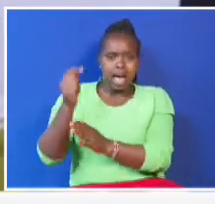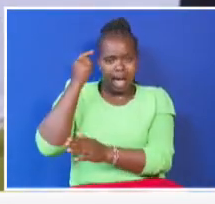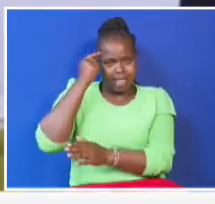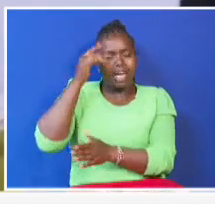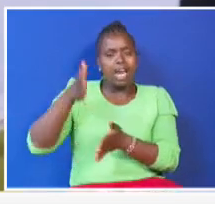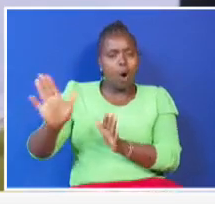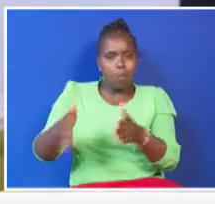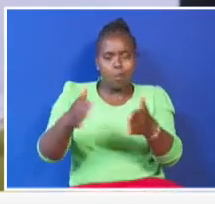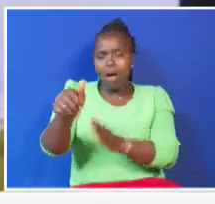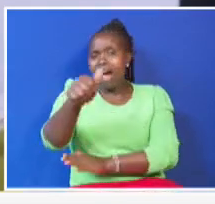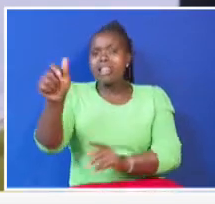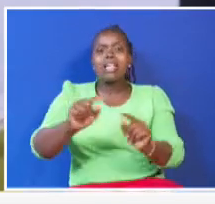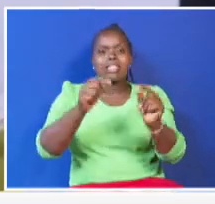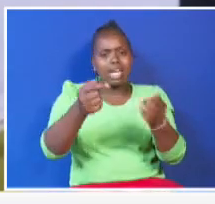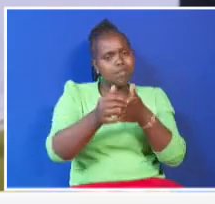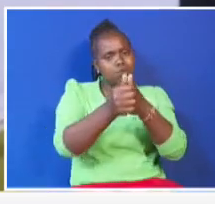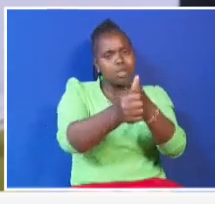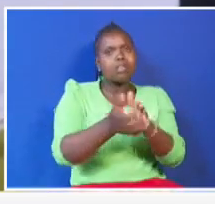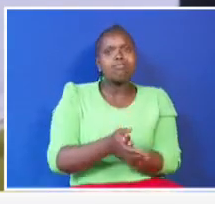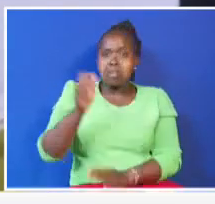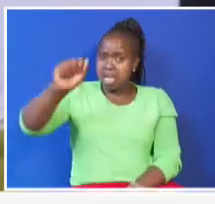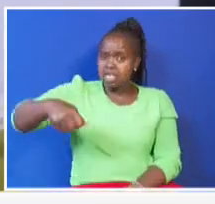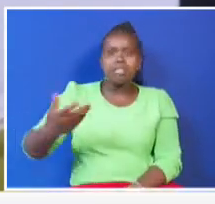ya jamii nyingine pia kutawala.